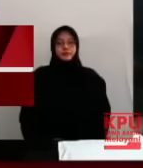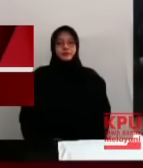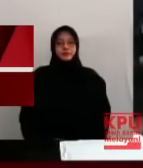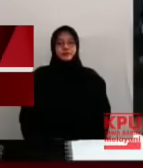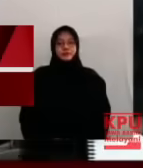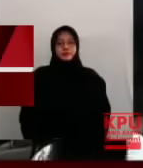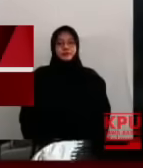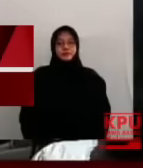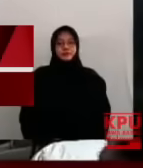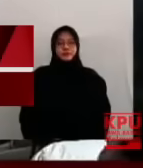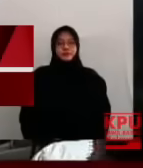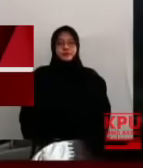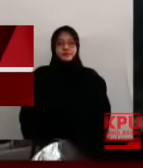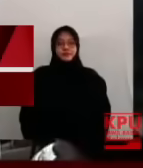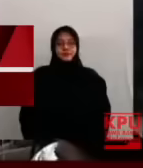Erwan